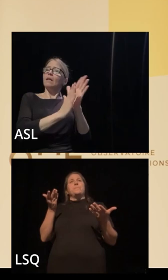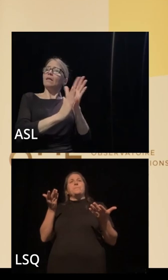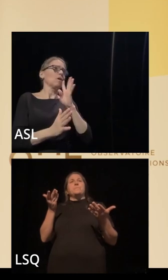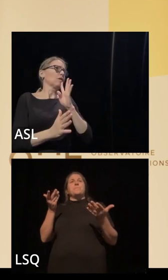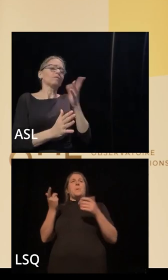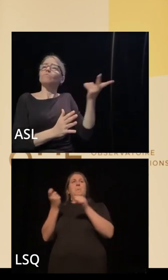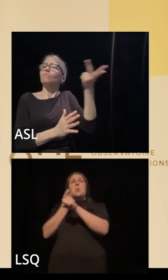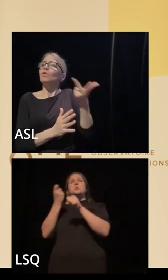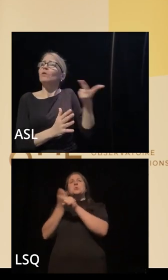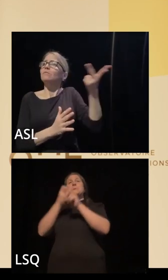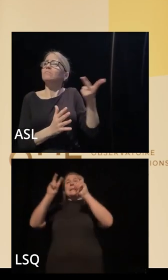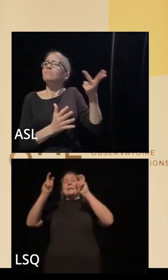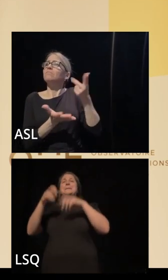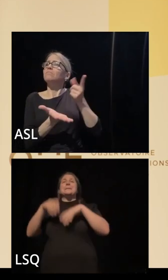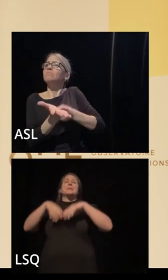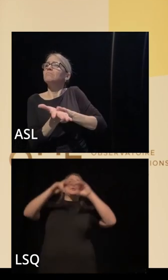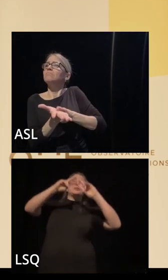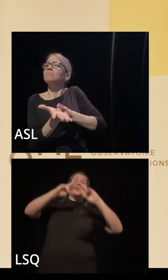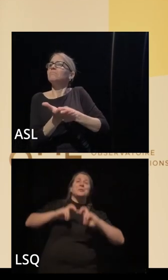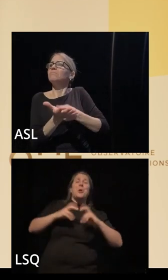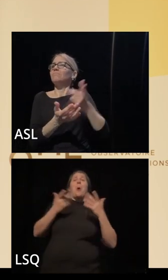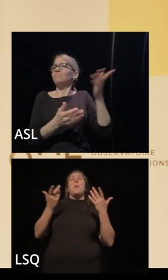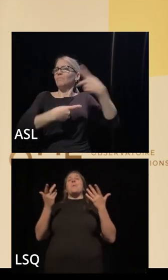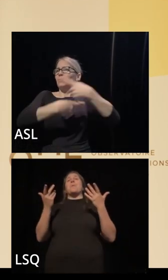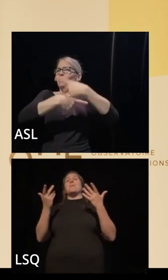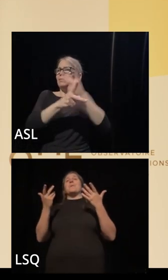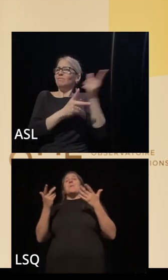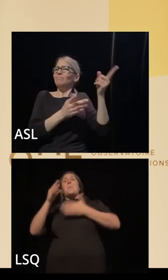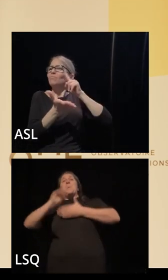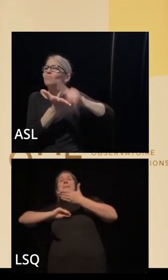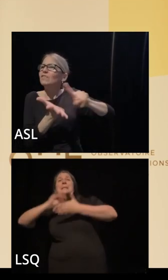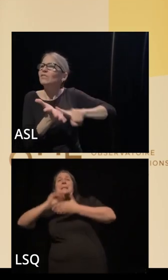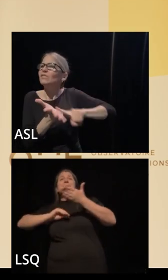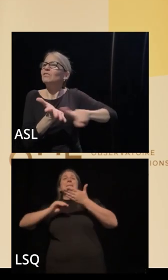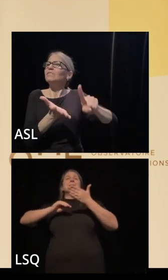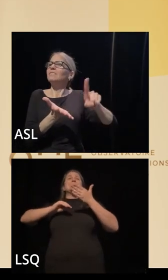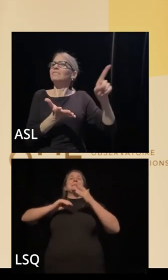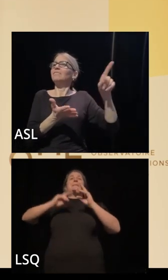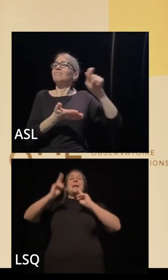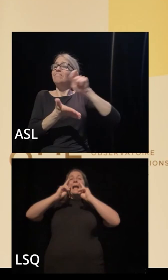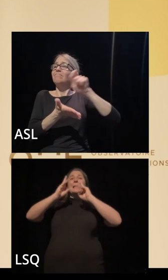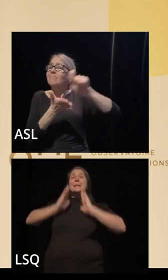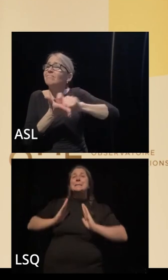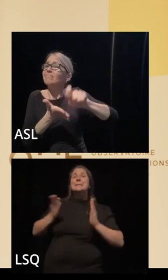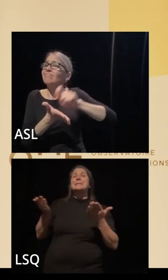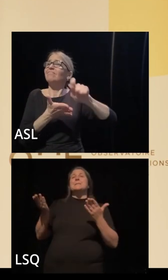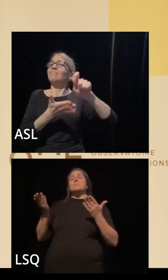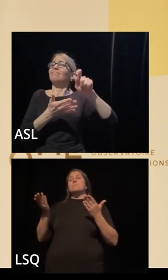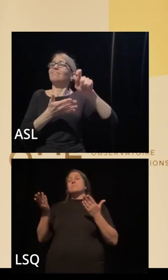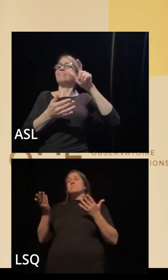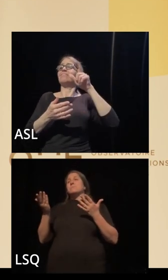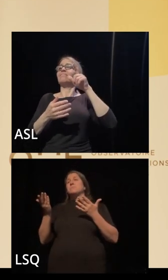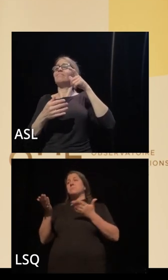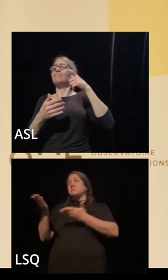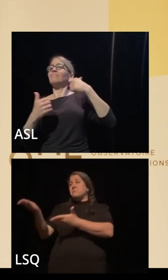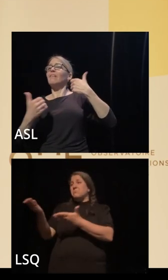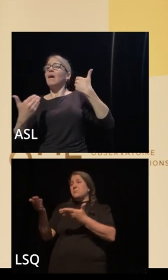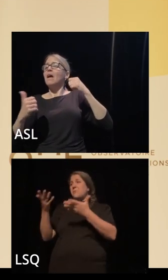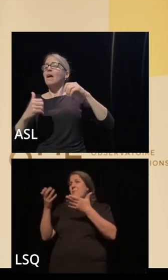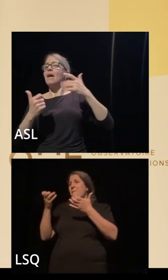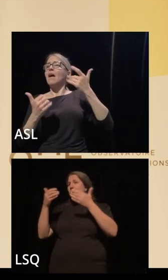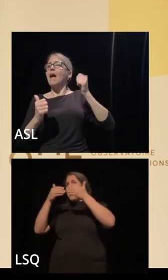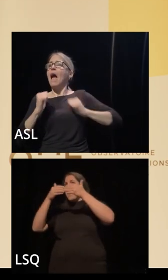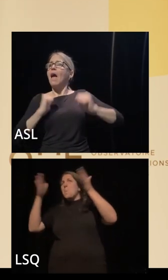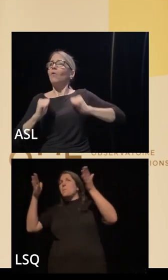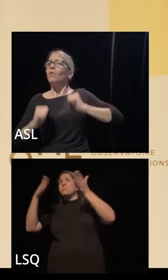similaires de productrice, chercheuse, autrice, actrice. Avez-vous envie